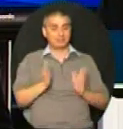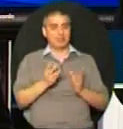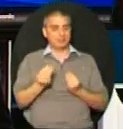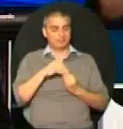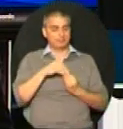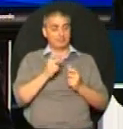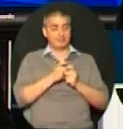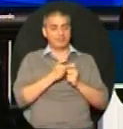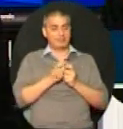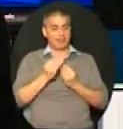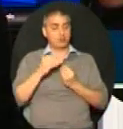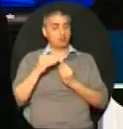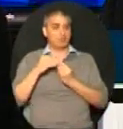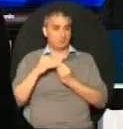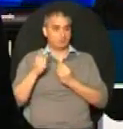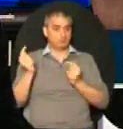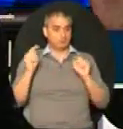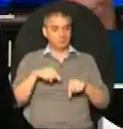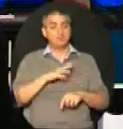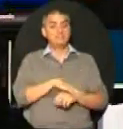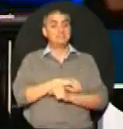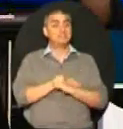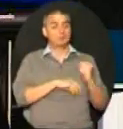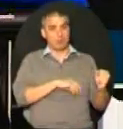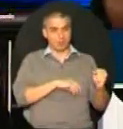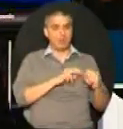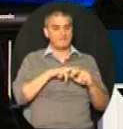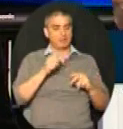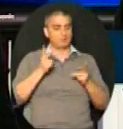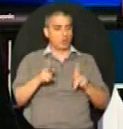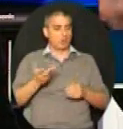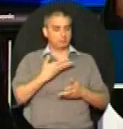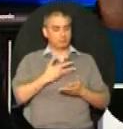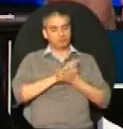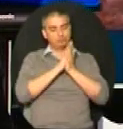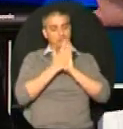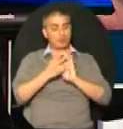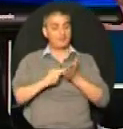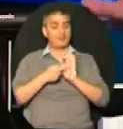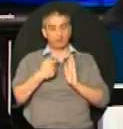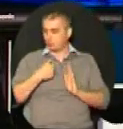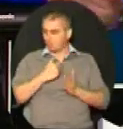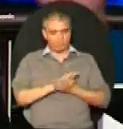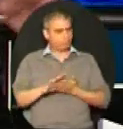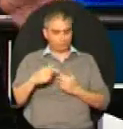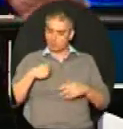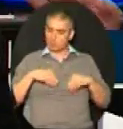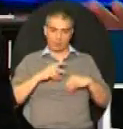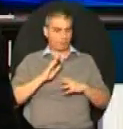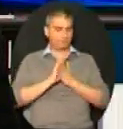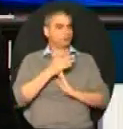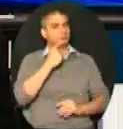בצירוף מפלגות נוספות שמגיעות מהשמאל, ואז הן יכולות לגרום לנו לשנות את המדיניות שאנחנו פשוט לא מוכנים